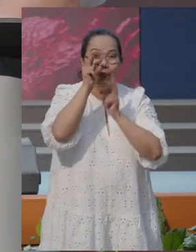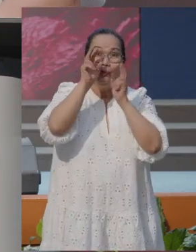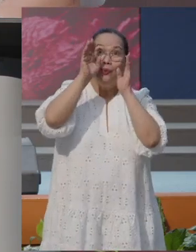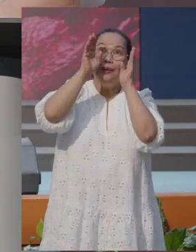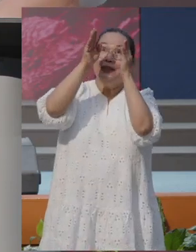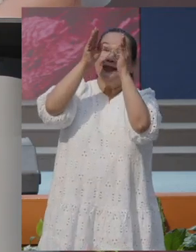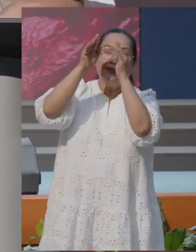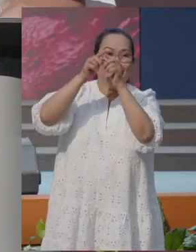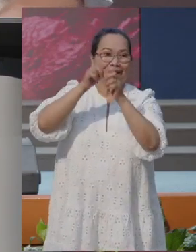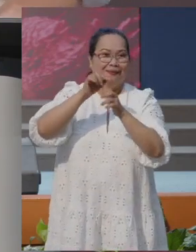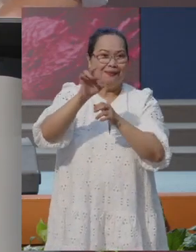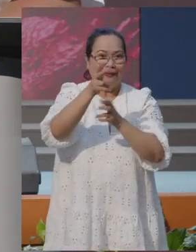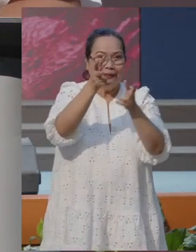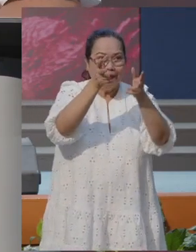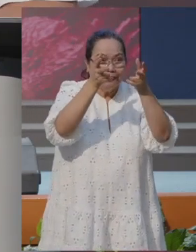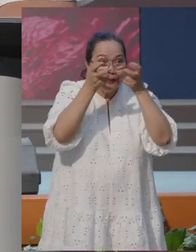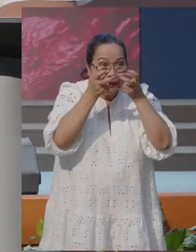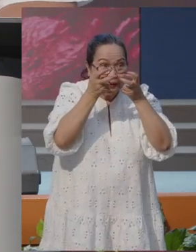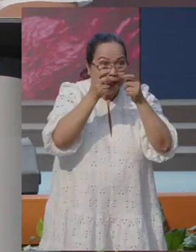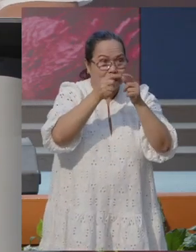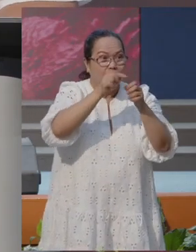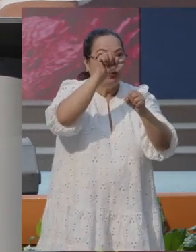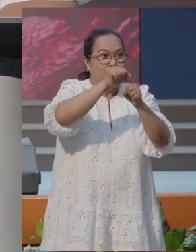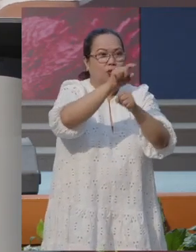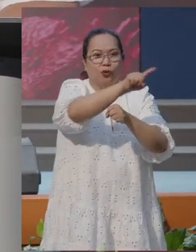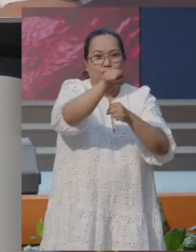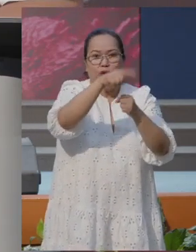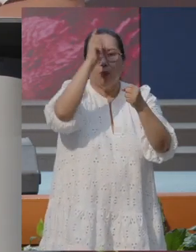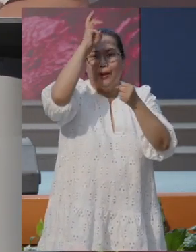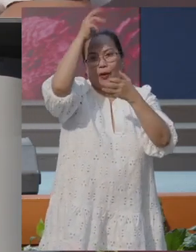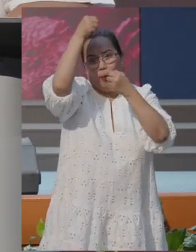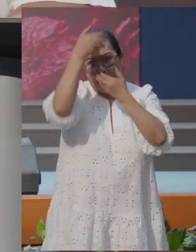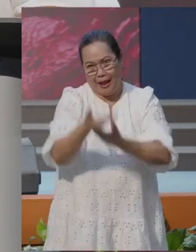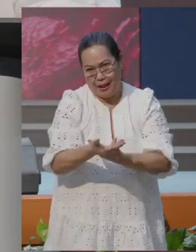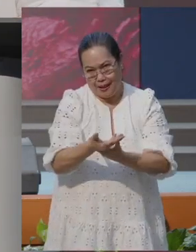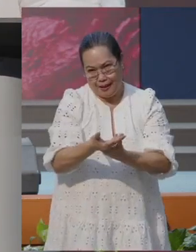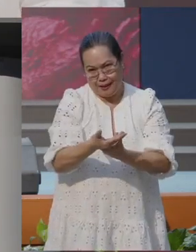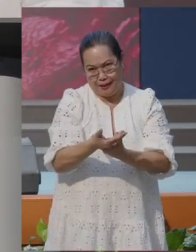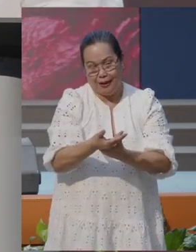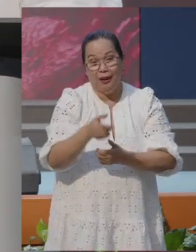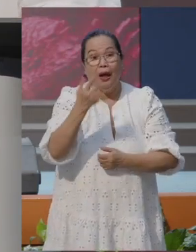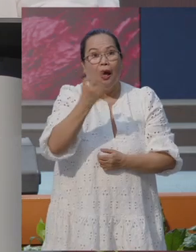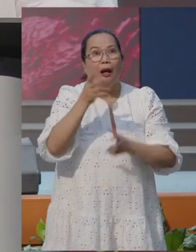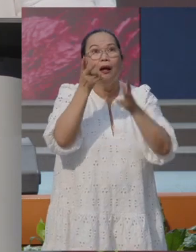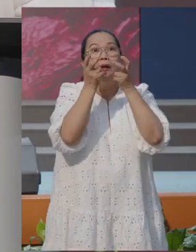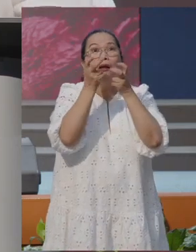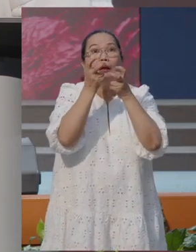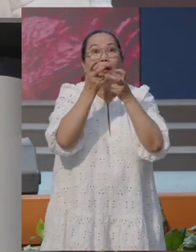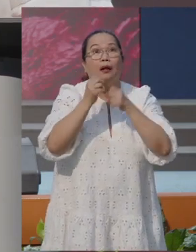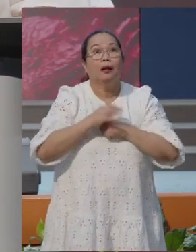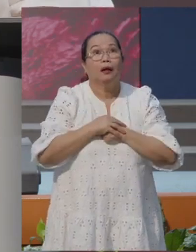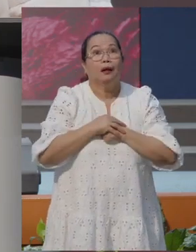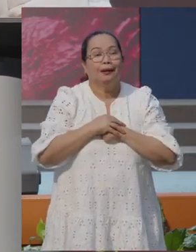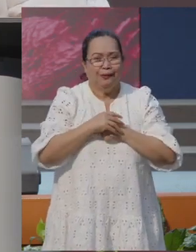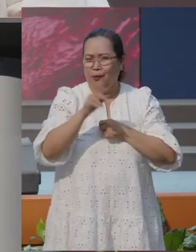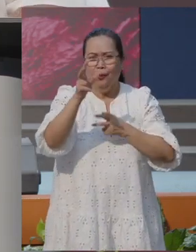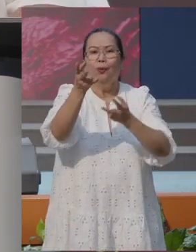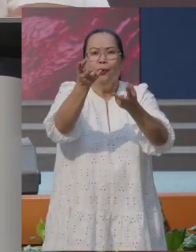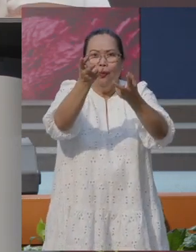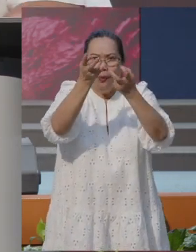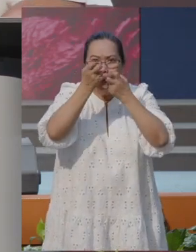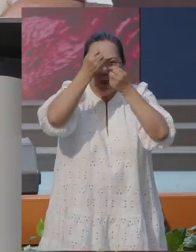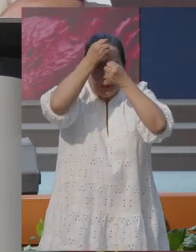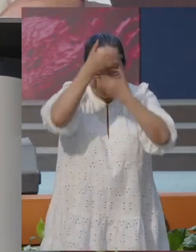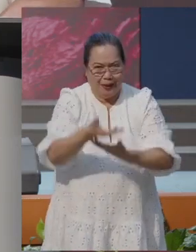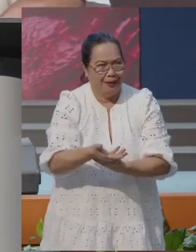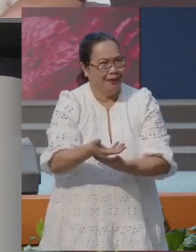to hear in order to obey. Yun po ang ibig sabihin ng hear. So ito ay binigay doon